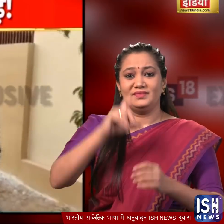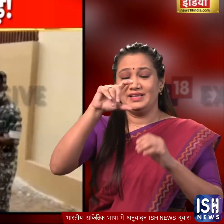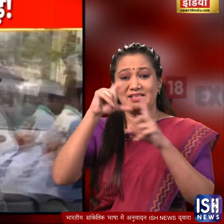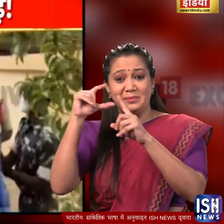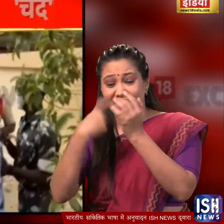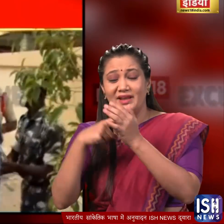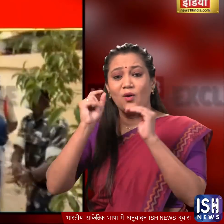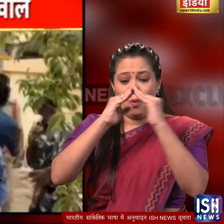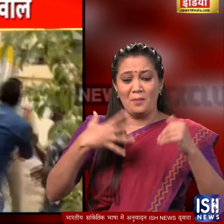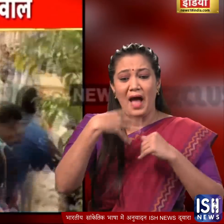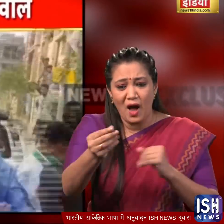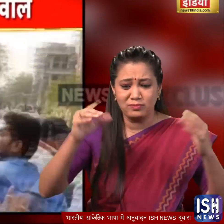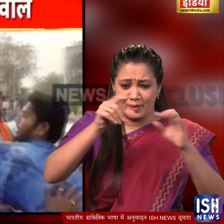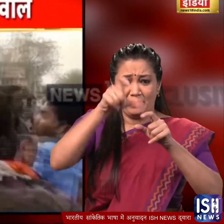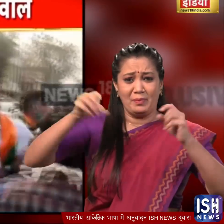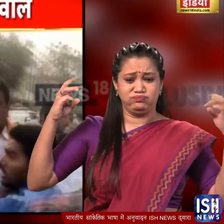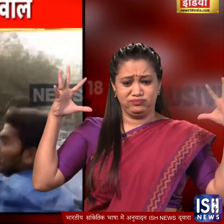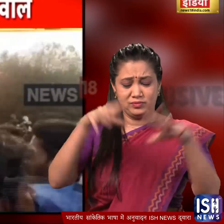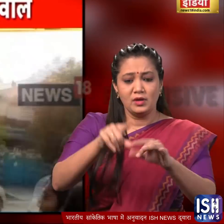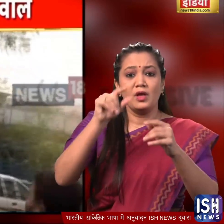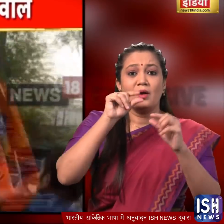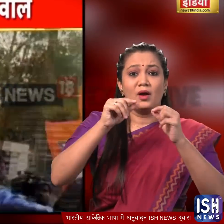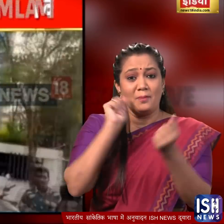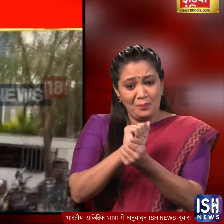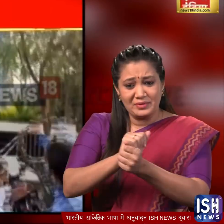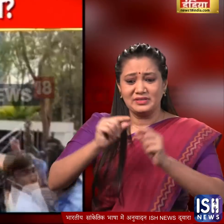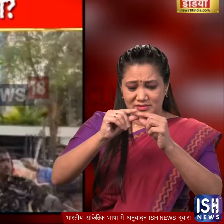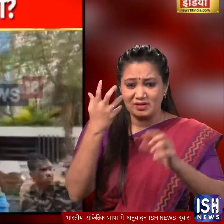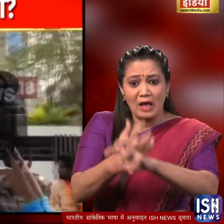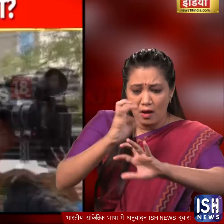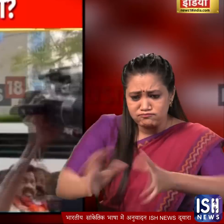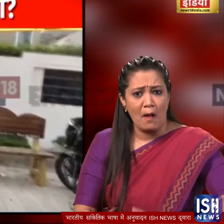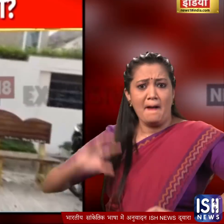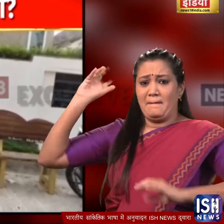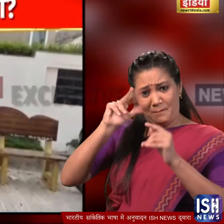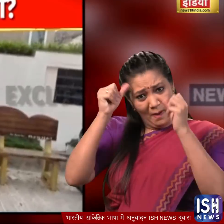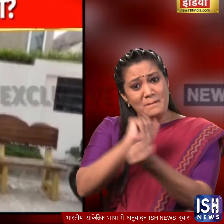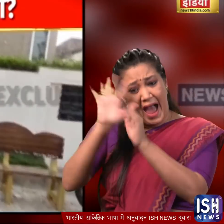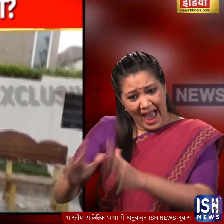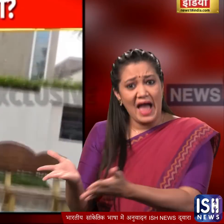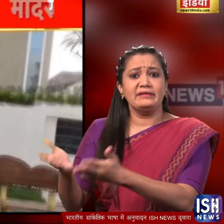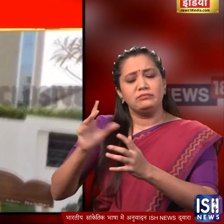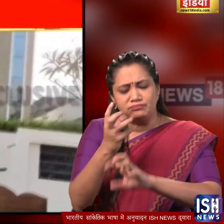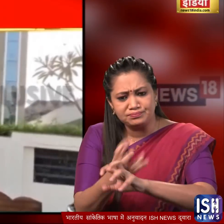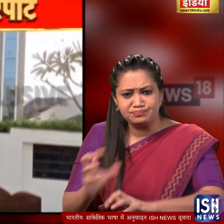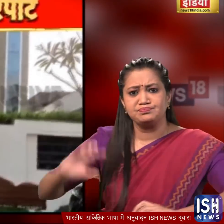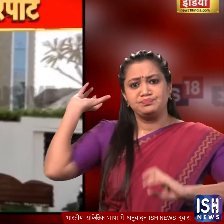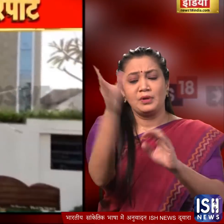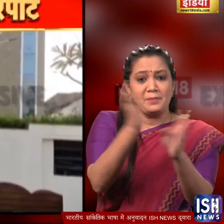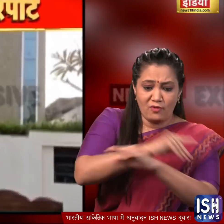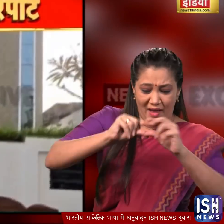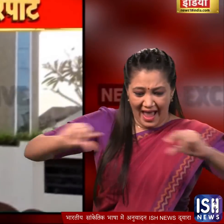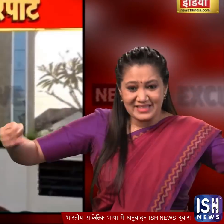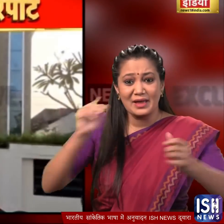सी धर्मारेड्डी के घर के बाहर इकट्ठा हुए, जिनमें एक ने पुलिस के सामने ही घर पर पत्थर फेंकने शुरू कर दिए। इससे पहले उसने वहां पड़ा पुलिस का डंडा